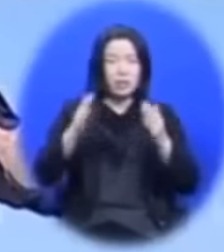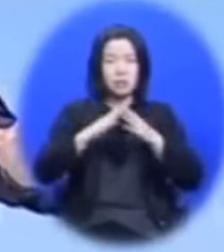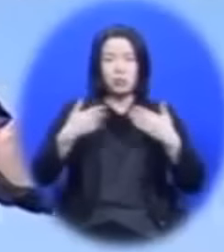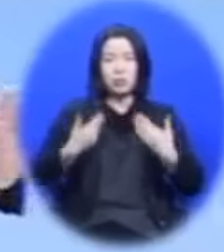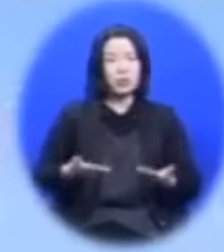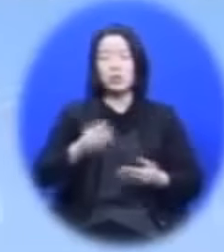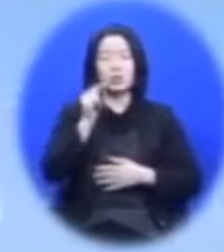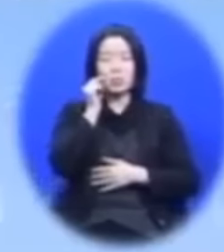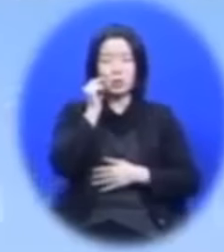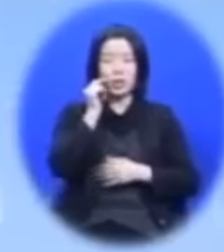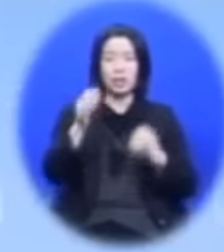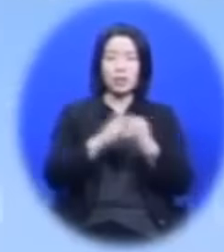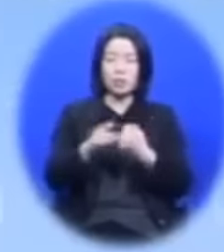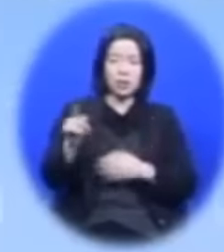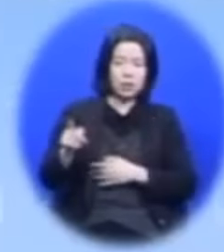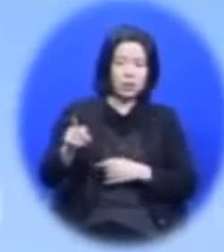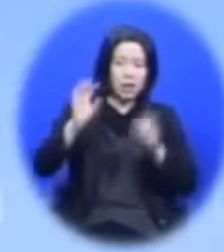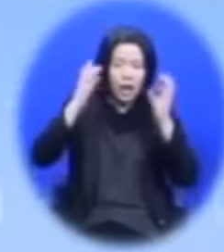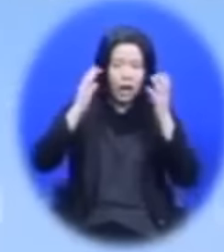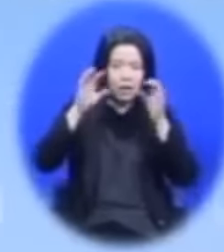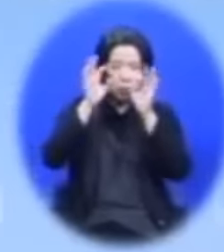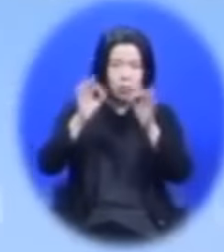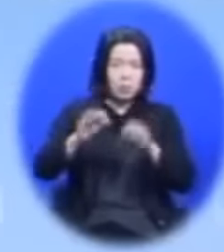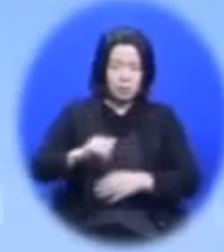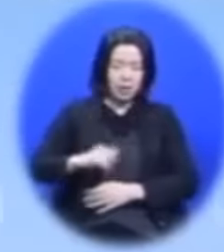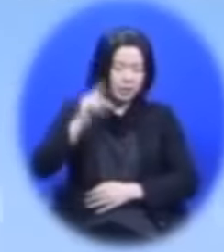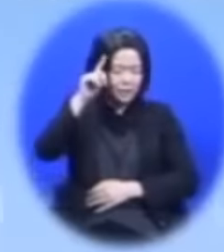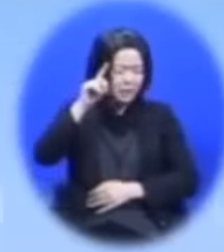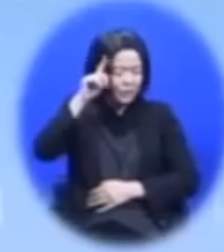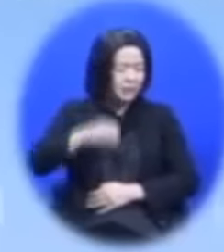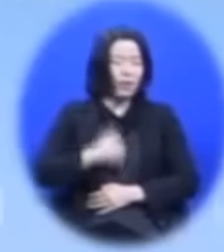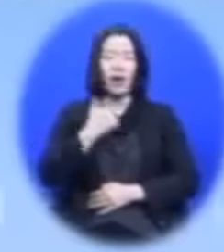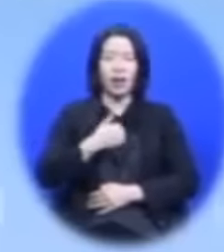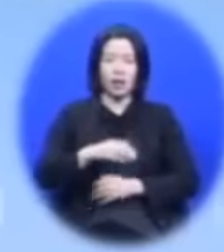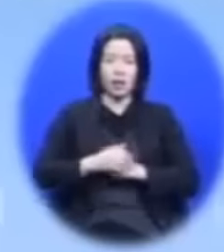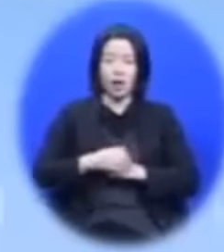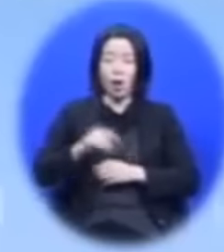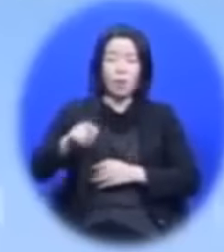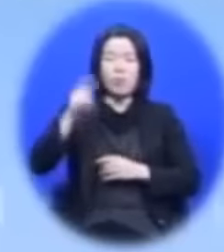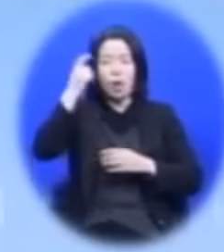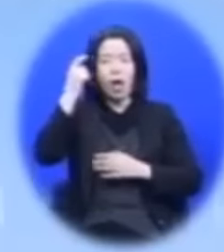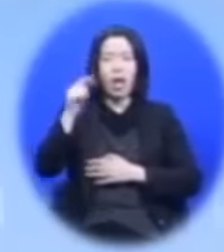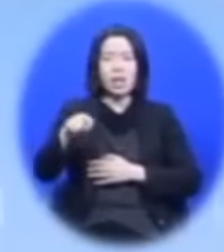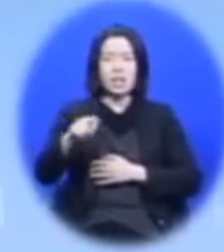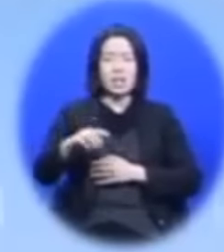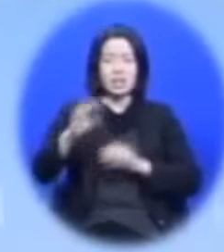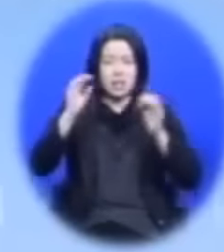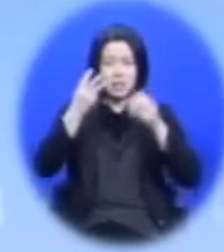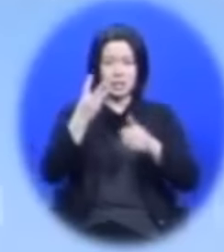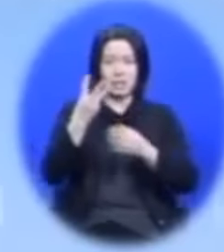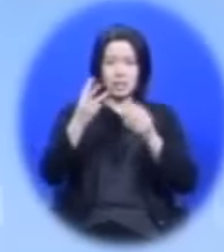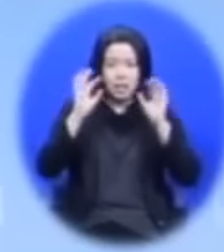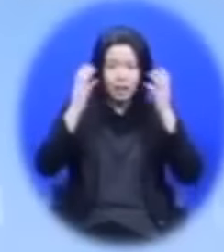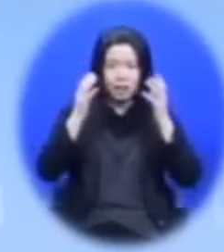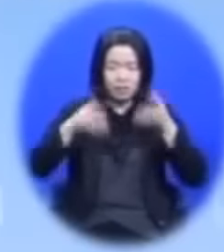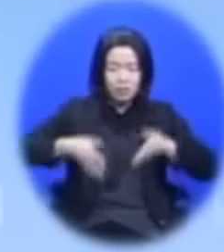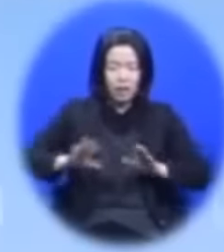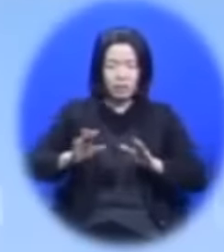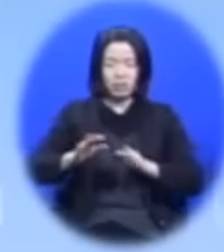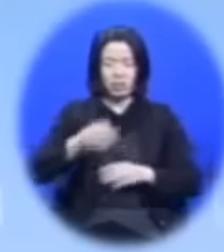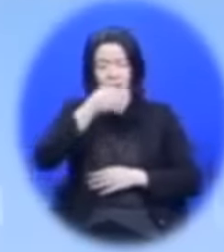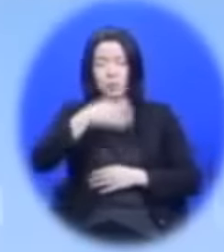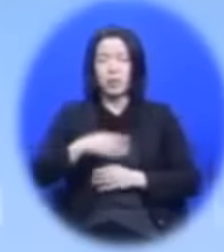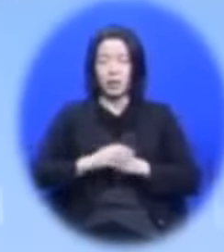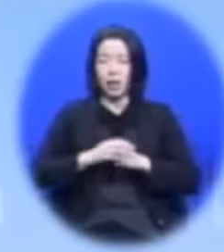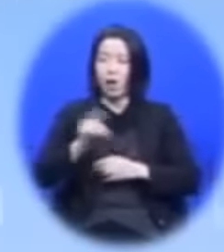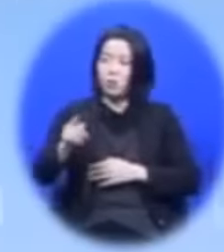못하고 그래서 그 아이를 보면 짜증만 나는 거야. 짜증만. 왜 이 아이를 우리가 낳아가지고 이렇게 힘드냐.